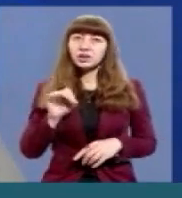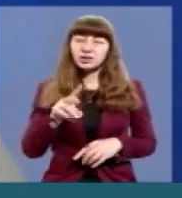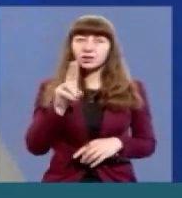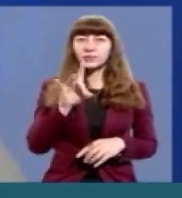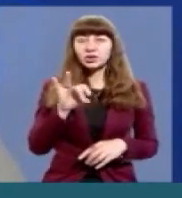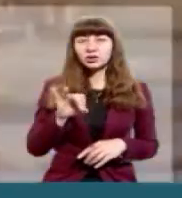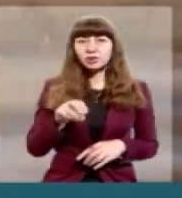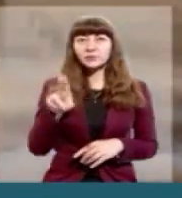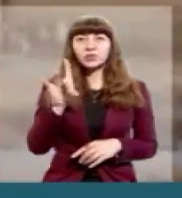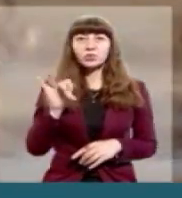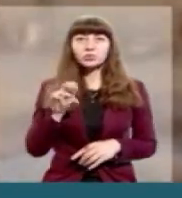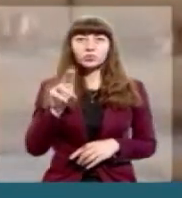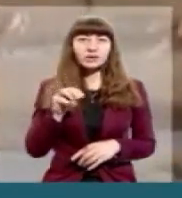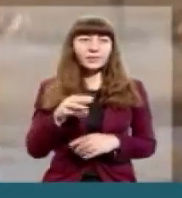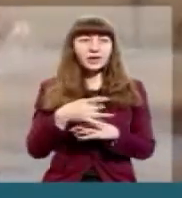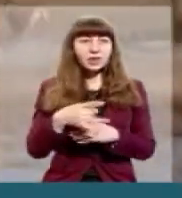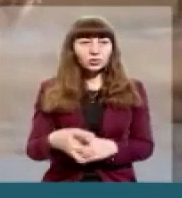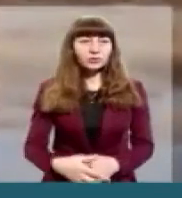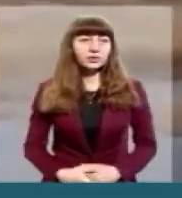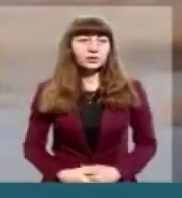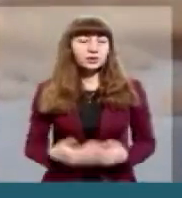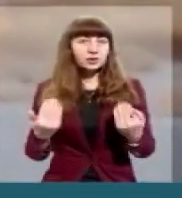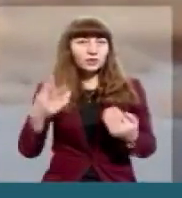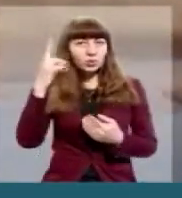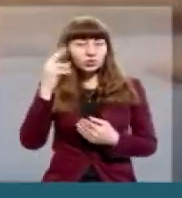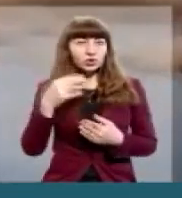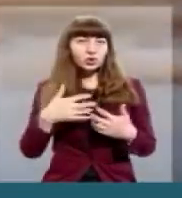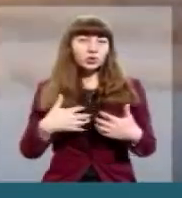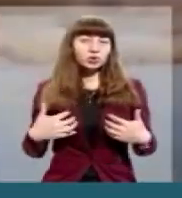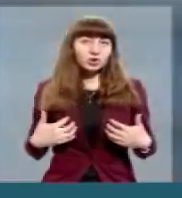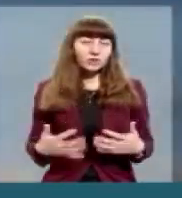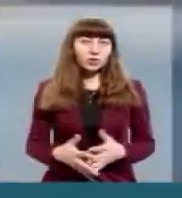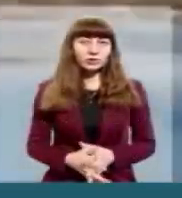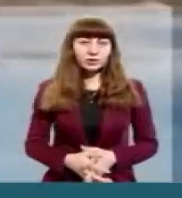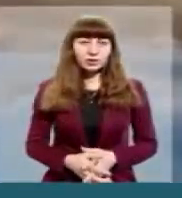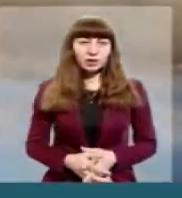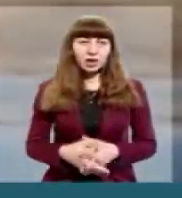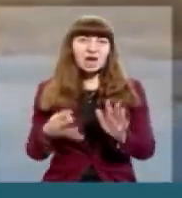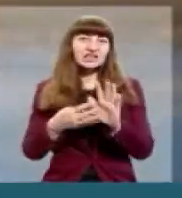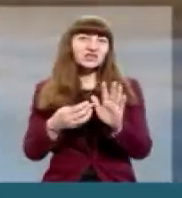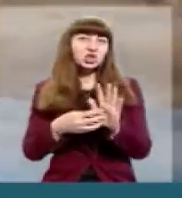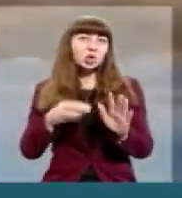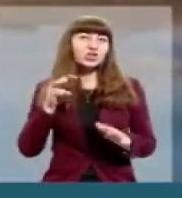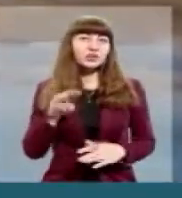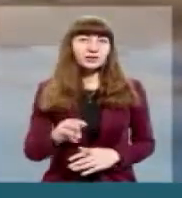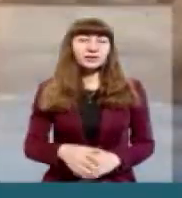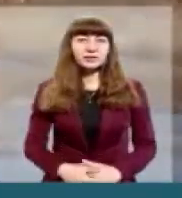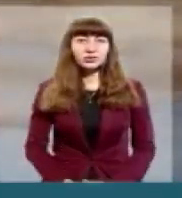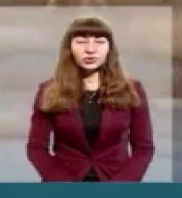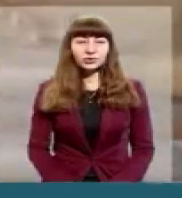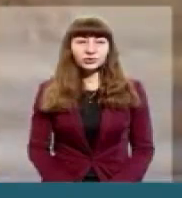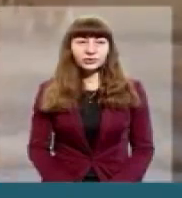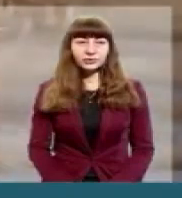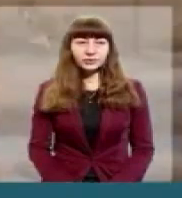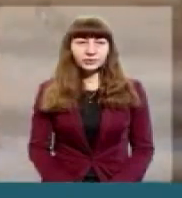аудандарына барамыз. Бүгінгі күні ақбөкендердің саны азайып барады. Сол себепті де облыста орталық өңірлік филиал жұмыс істейді. Жойылып